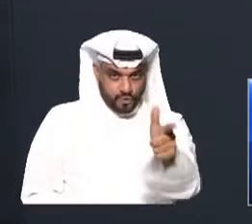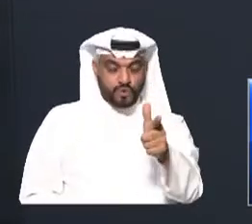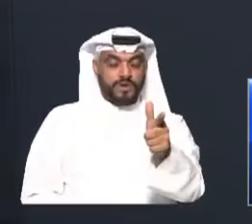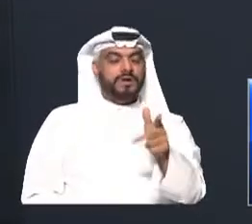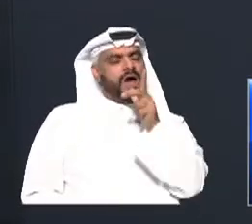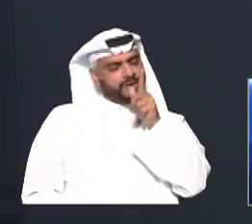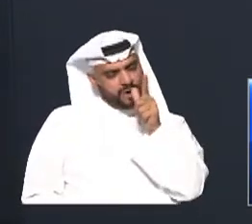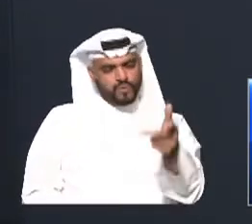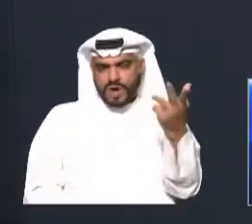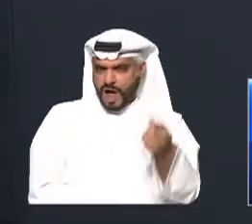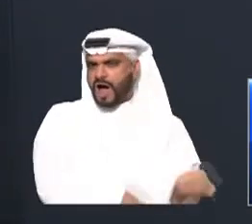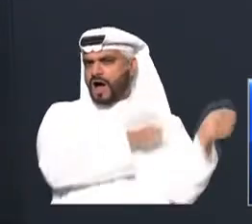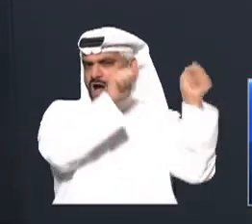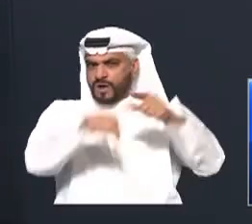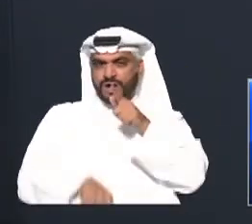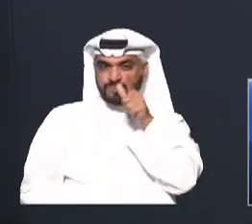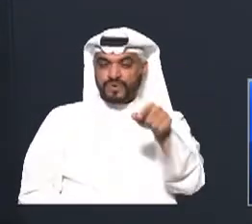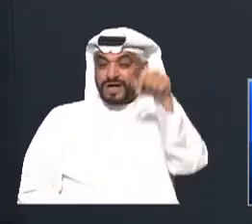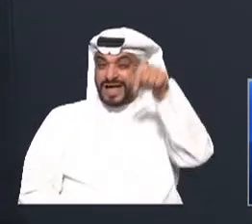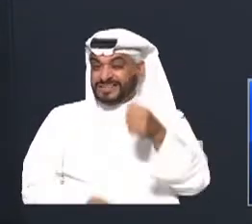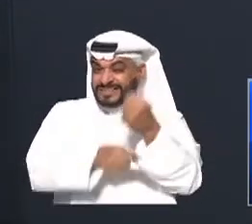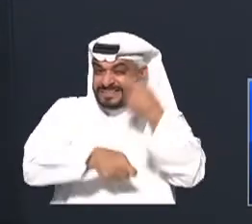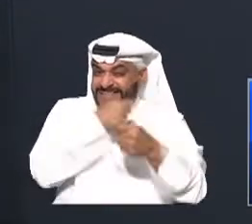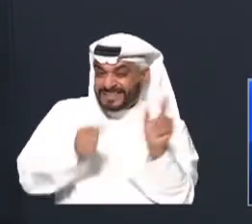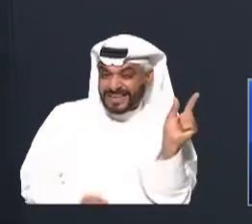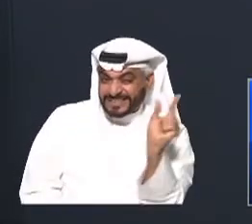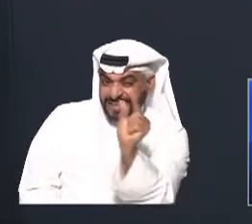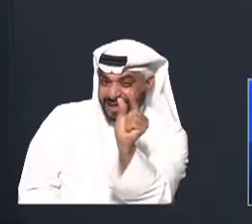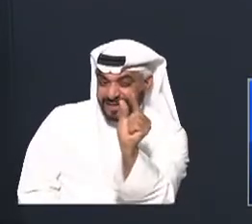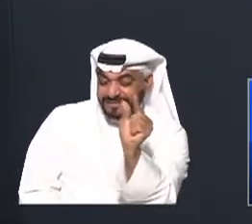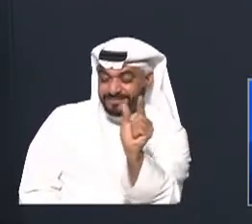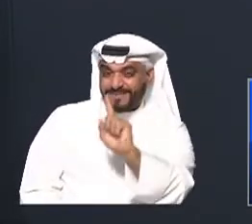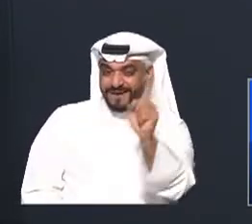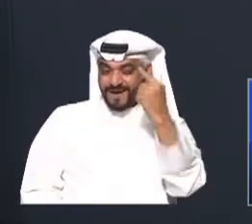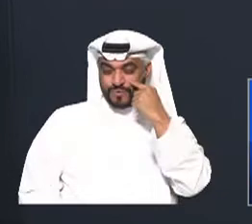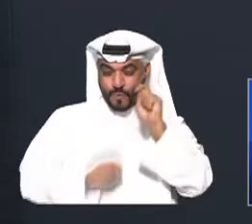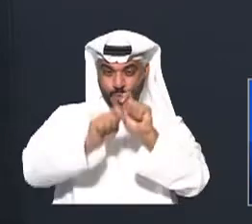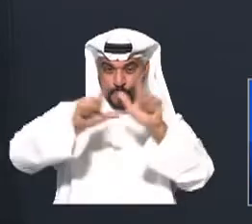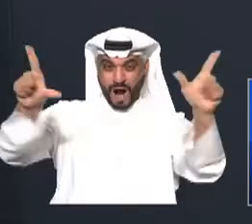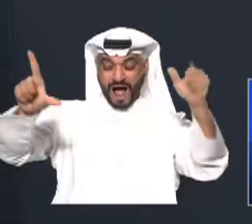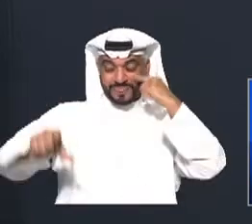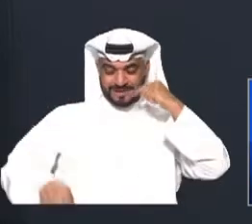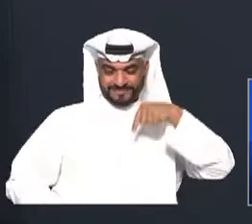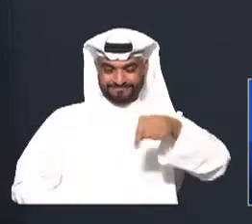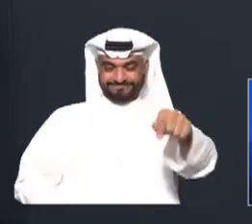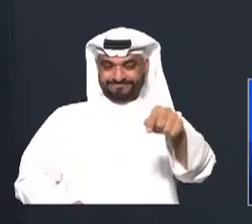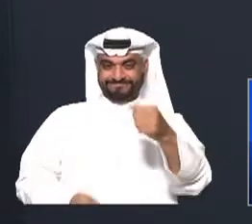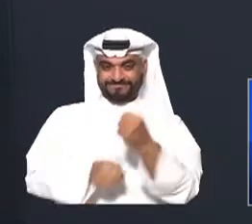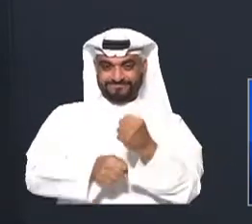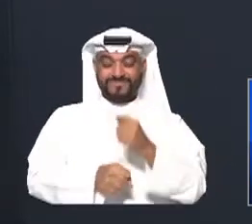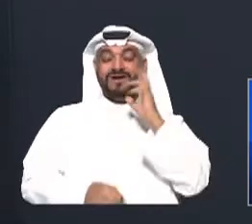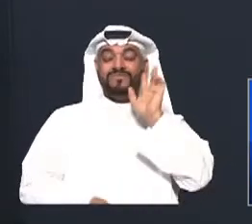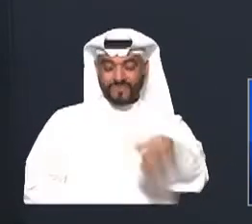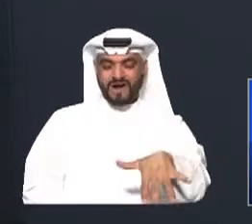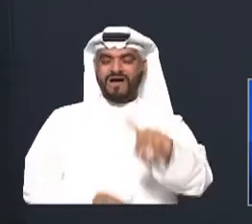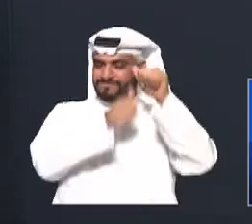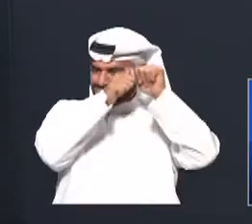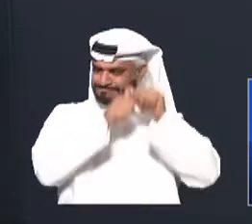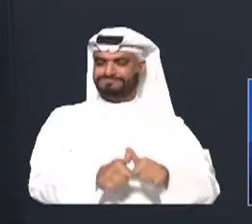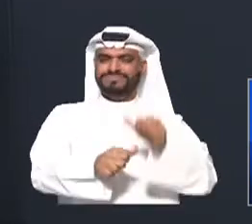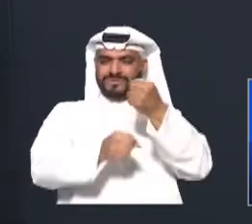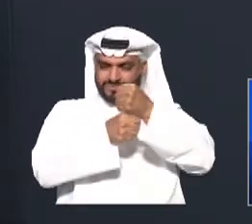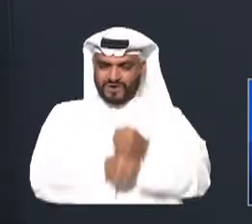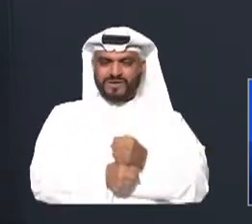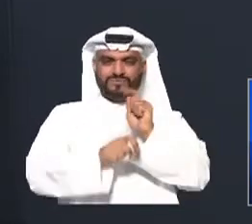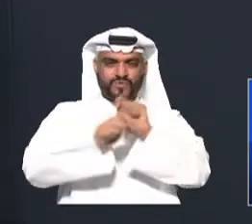مناسبات عديدة، كل فعل صغير عملي ومباشر أو رمزي وعاطفي، تقليدي ودبلوماسي